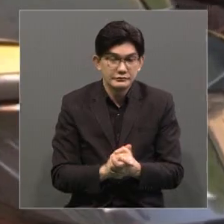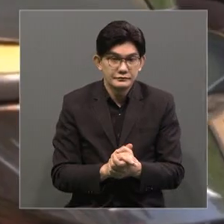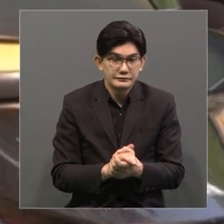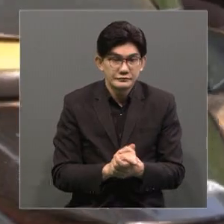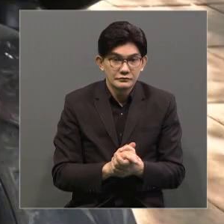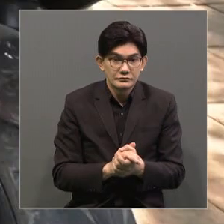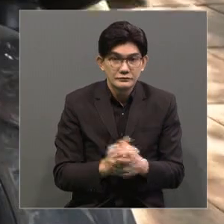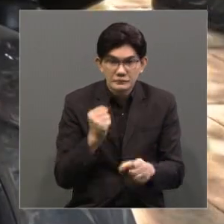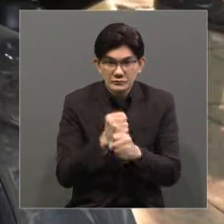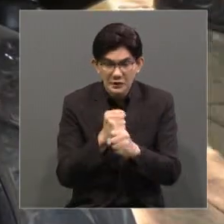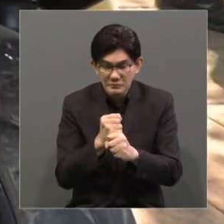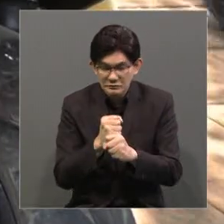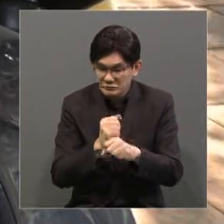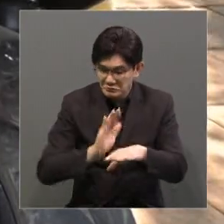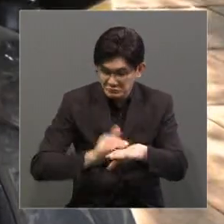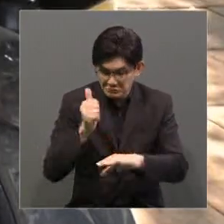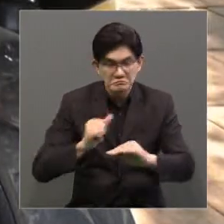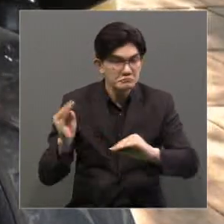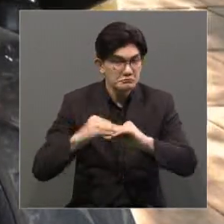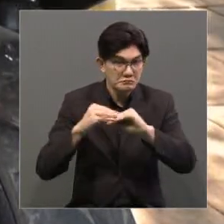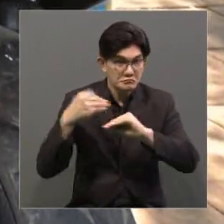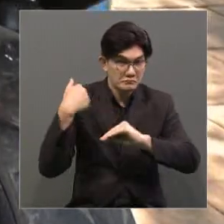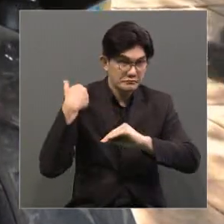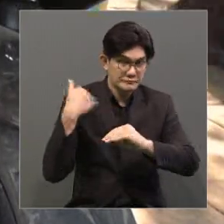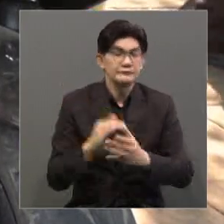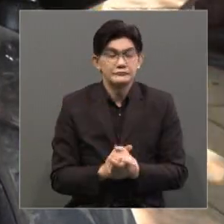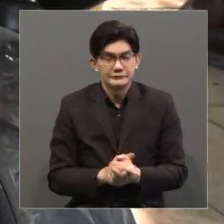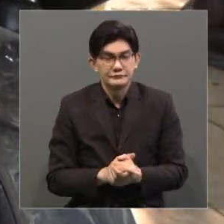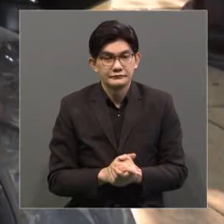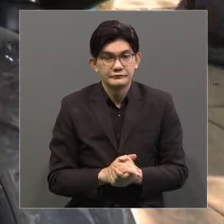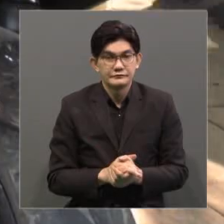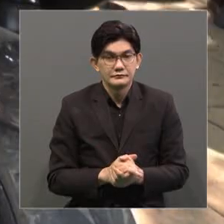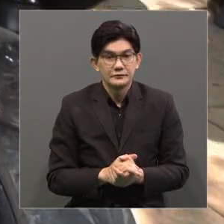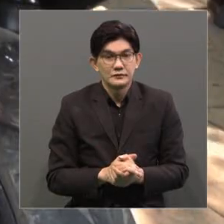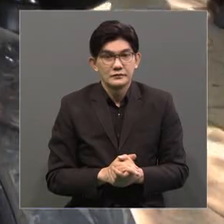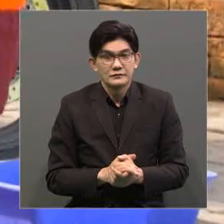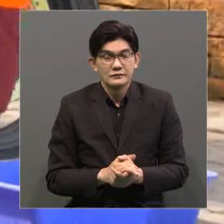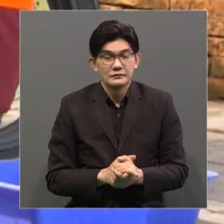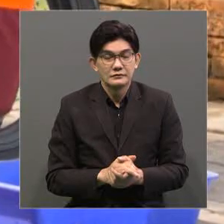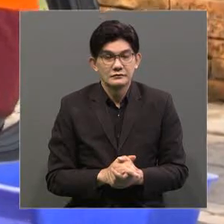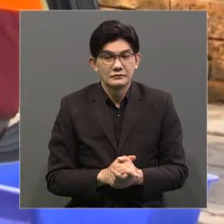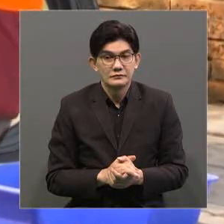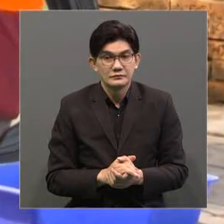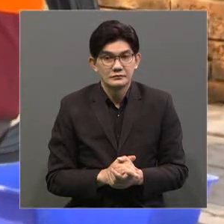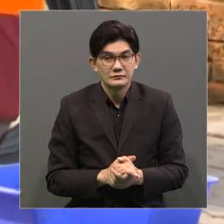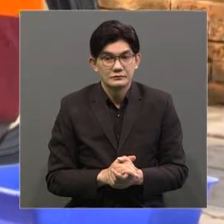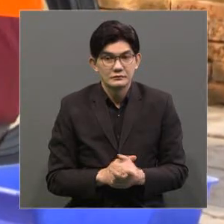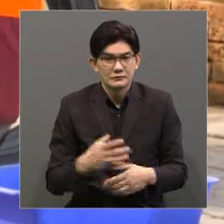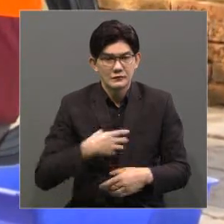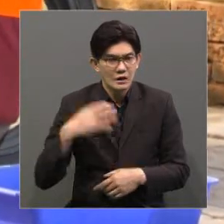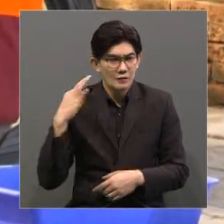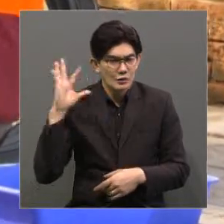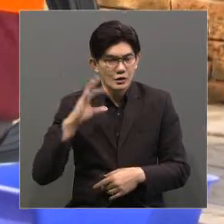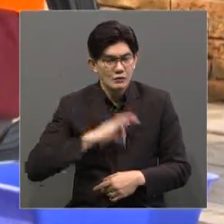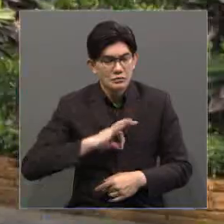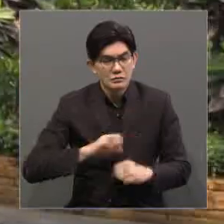การทำตลอดทุกงานก็เราก็จะชำนาญขึ้นครับครับผม เขาบอกว่าอยากให้เราเป็นจิตอาสาด้วยเรารู้สึกไงบ้าง